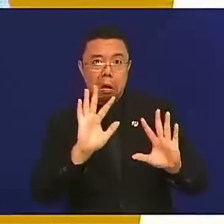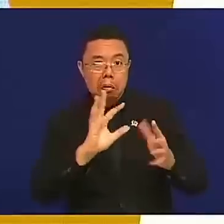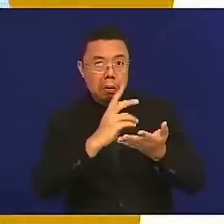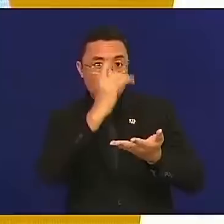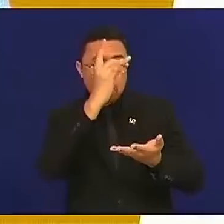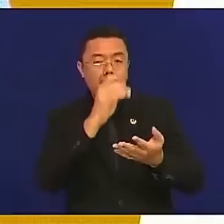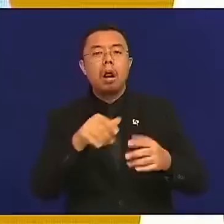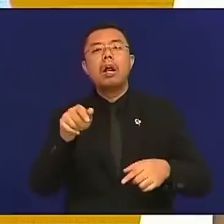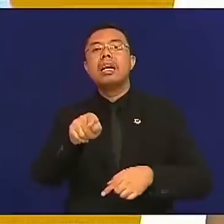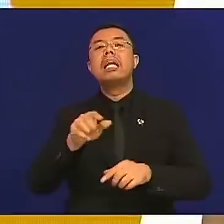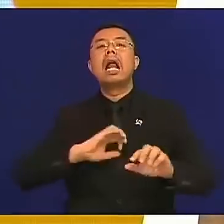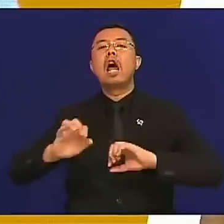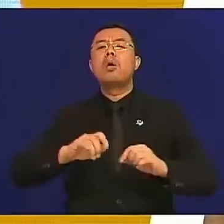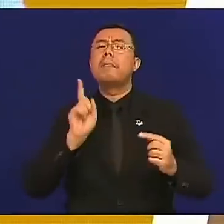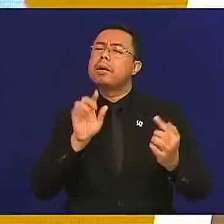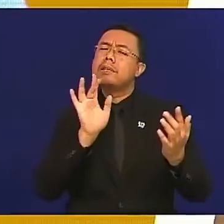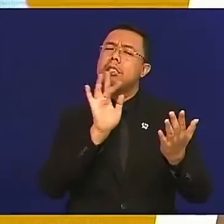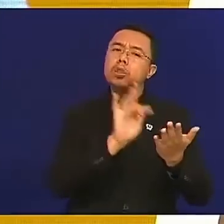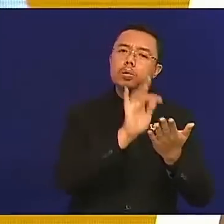apa yang dia lakukan itu menyentuh.